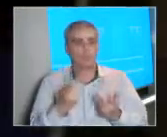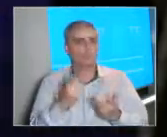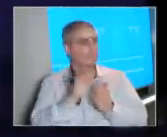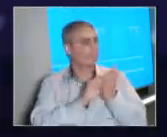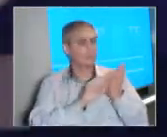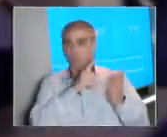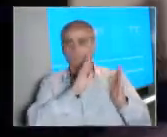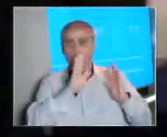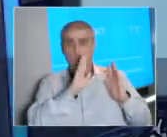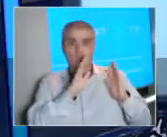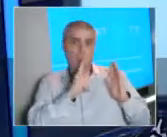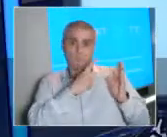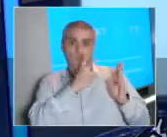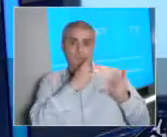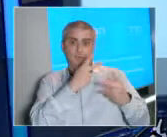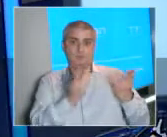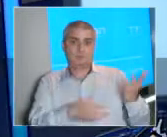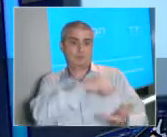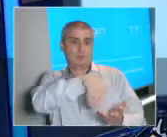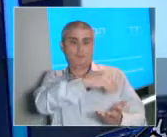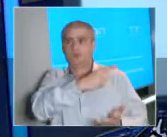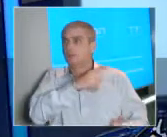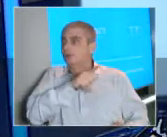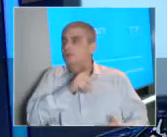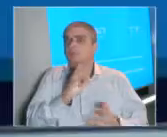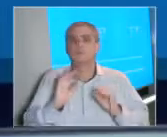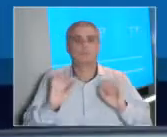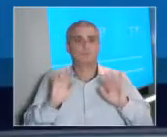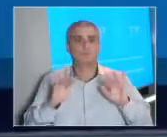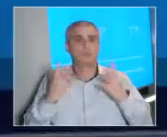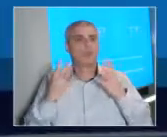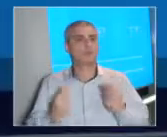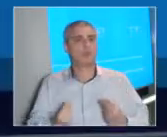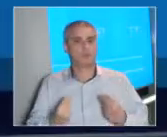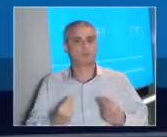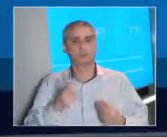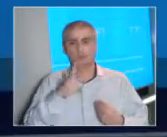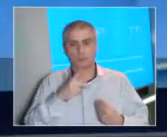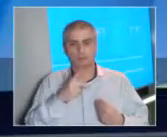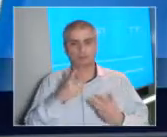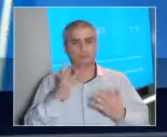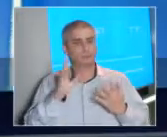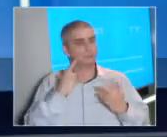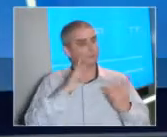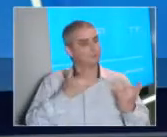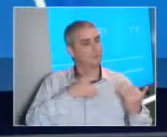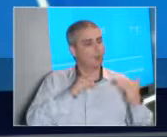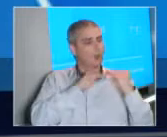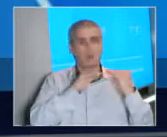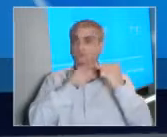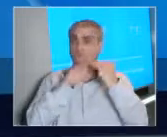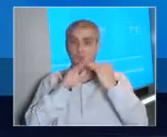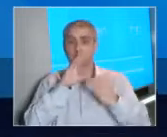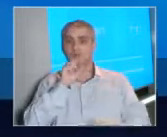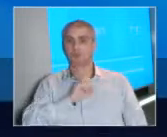הנתונים שלהם הם לא בייס, אותם אי אפשר לבשל. זה גם בעיקר ברכה מאוד מאוד גדולה, בזה שיש לך בנצ'מארק ויש לך עם מי להשוות, ועכשיו היה דיבור